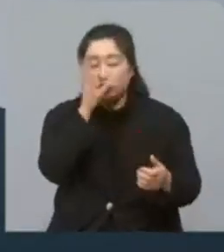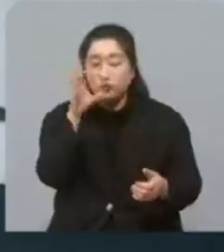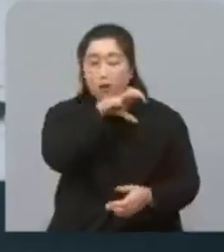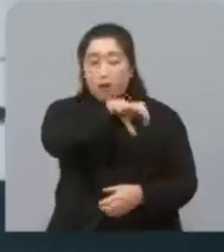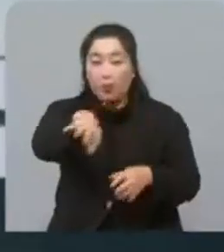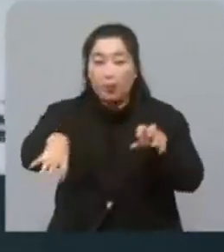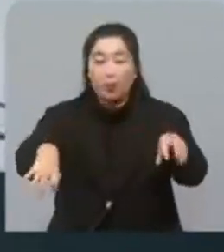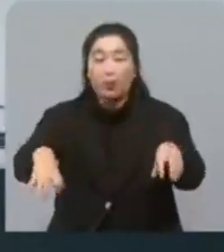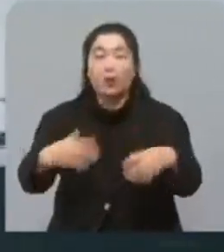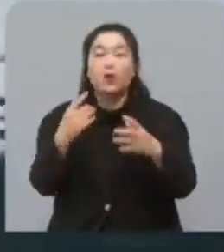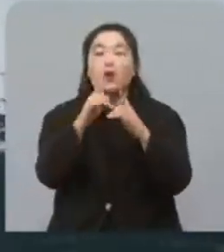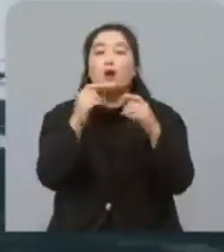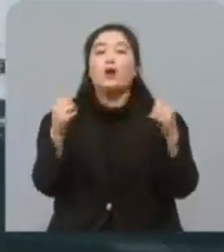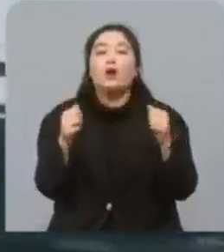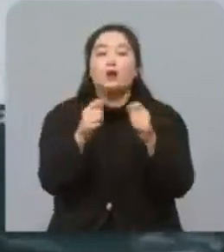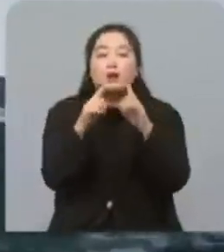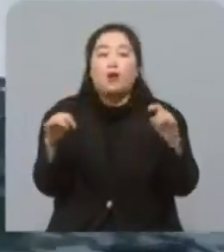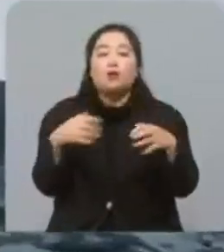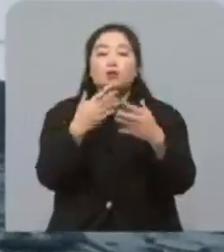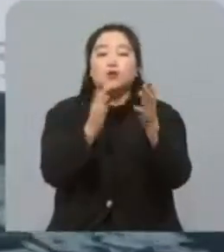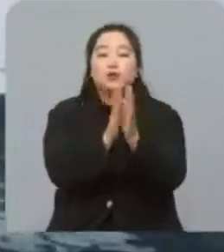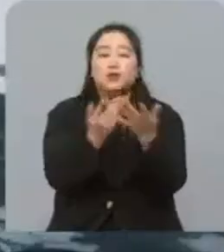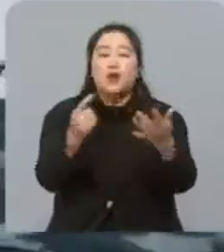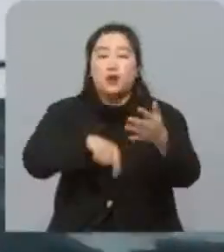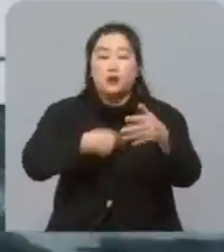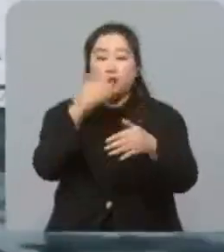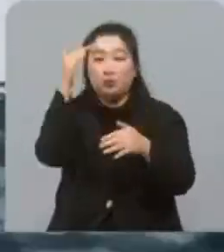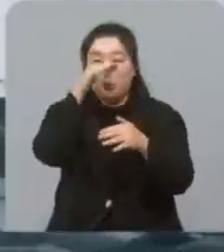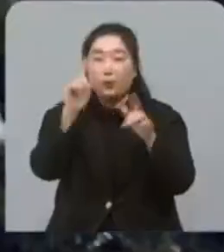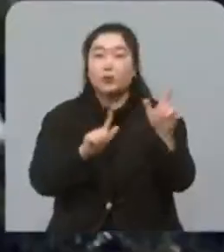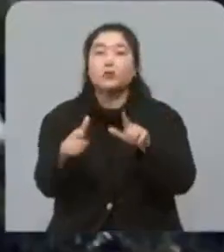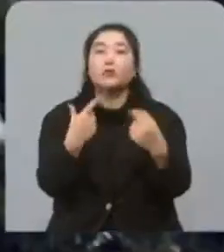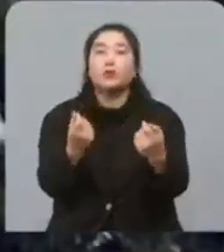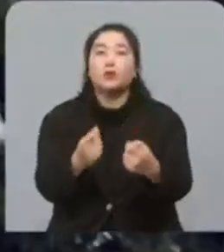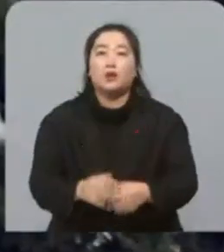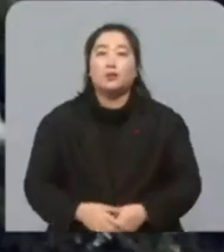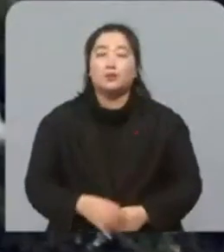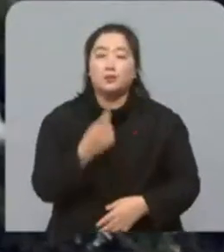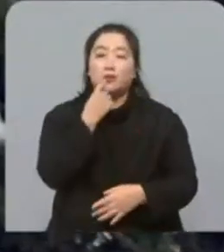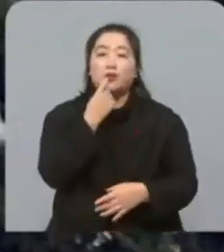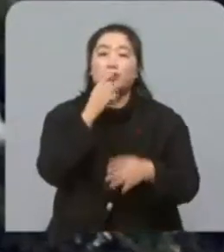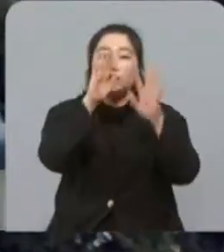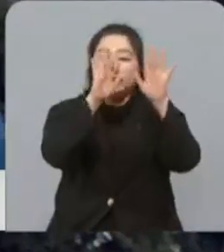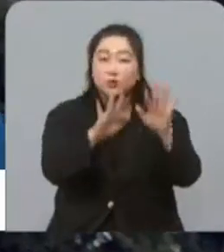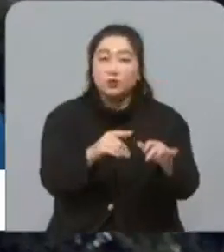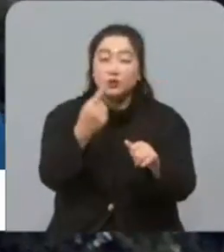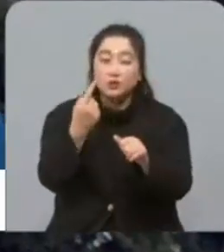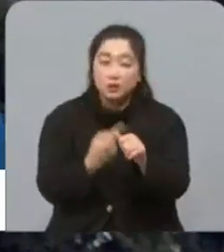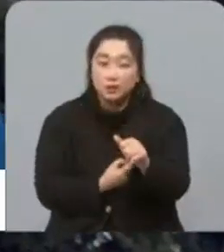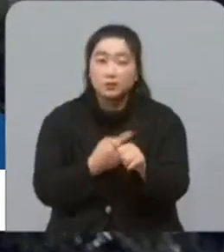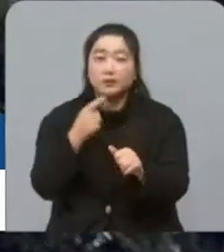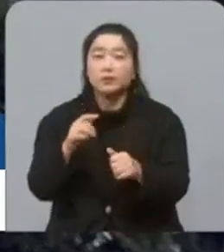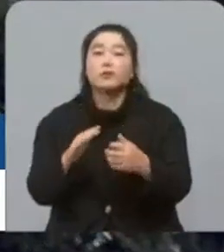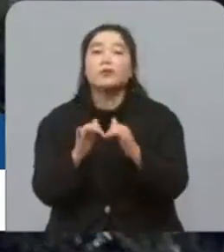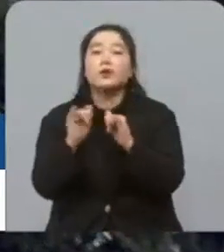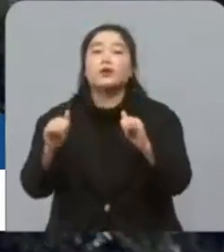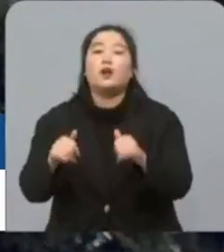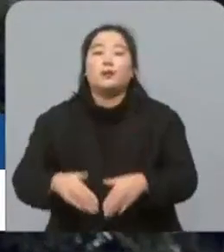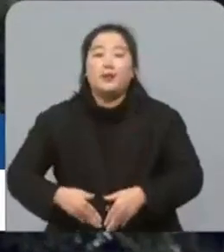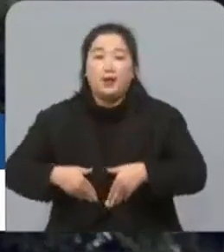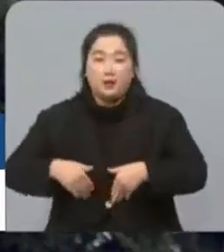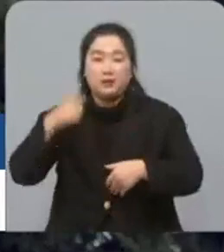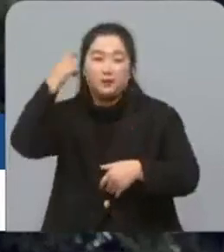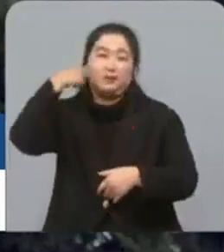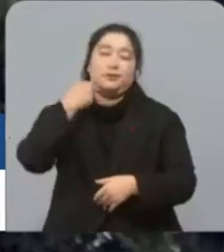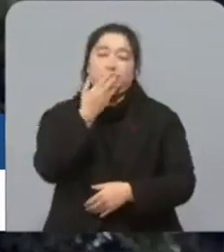하나하나가 겨울 동화 속한 폭의 풍경화입니다. 눈, 그 다음에 자연, 그 다음에 그 사람의 온기를 느낄 수